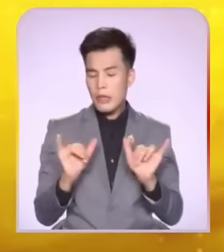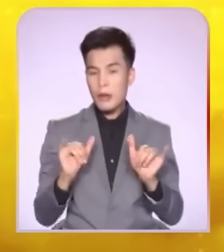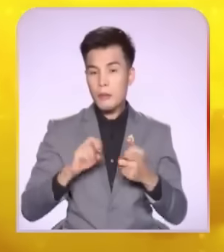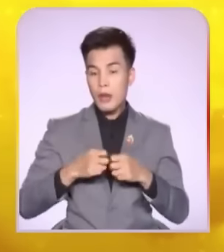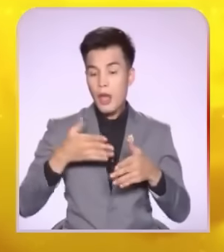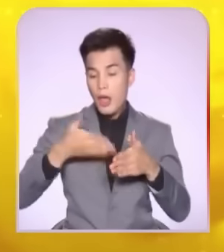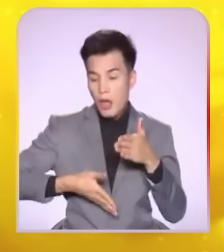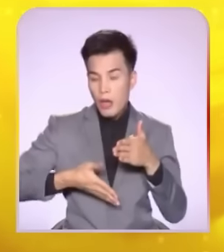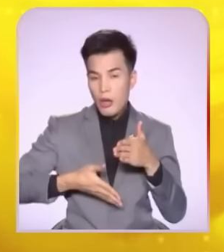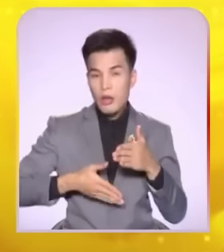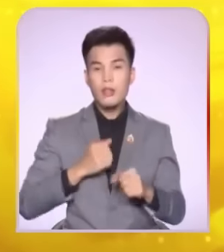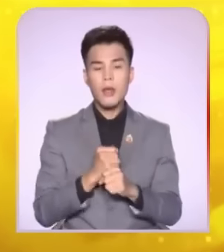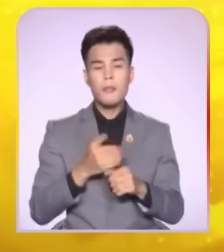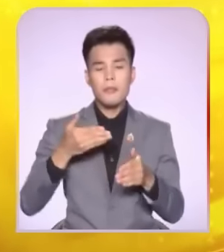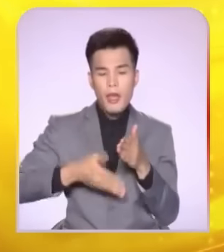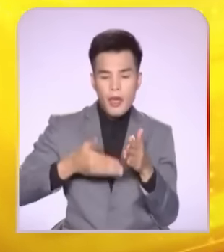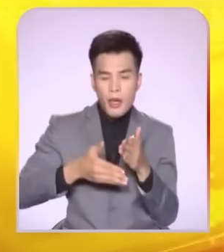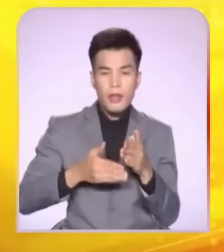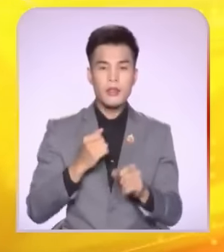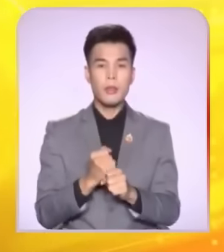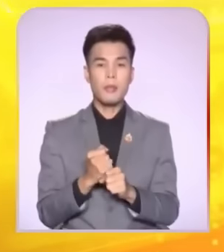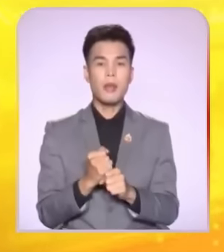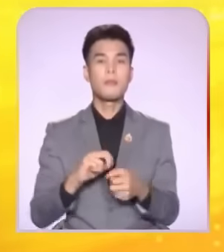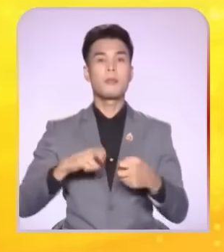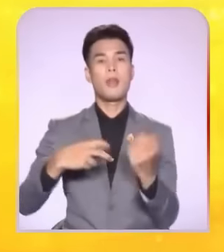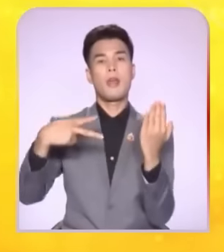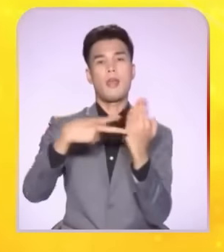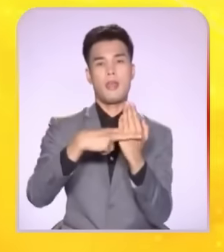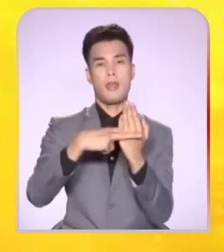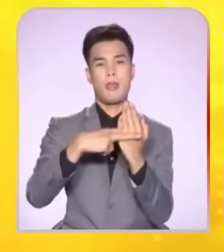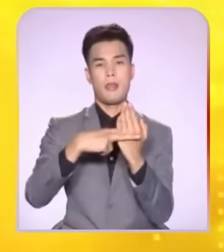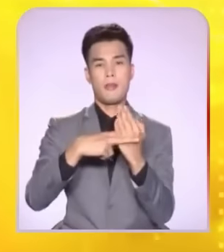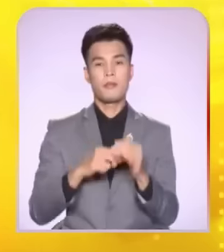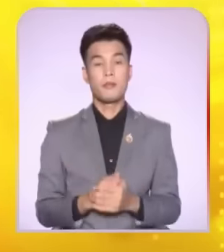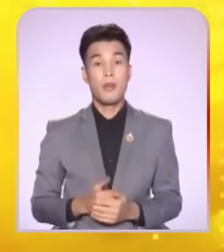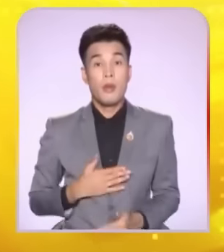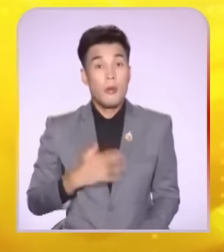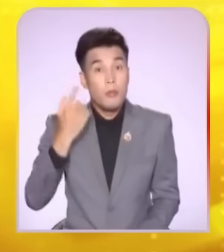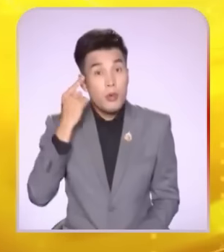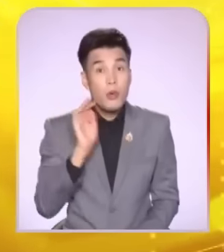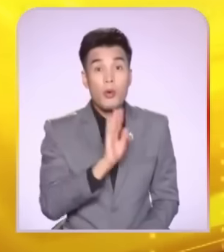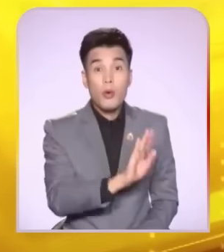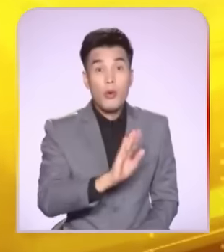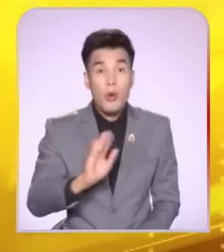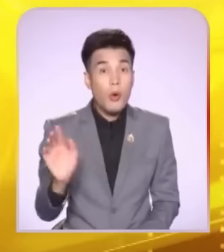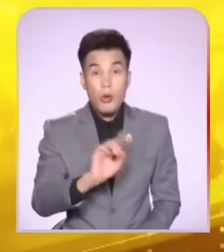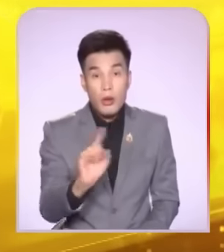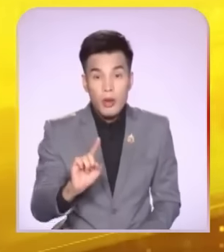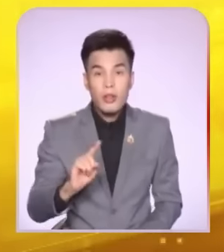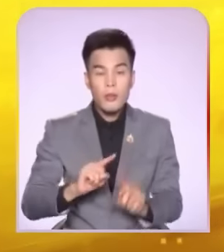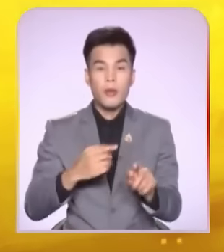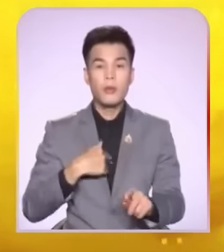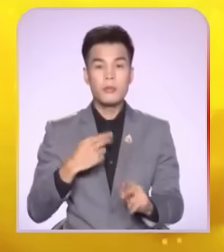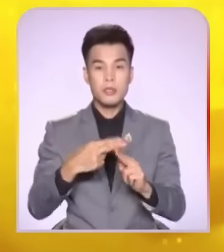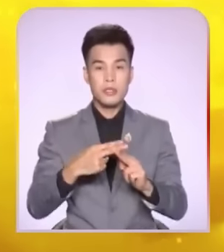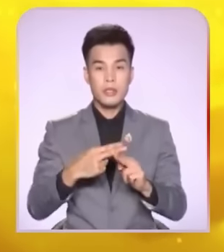ดทีนี้ดำเนินการไปแล้วอ้าวมาสะดุดการทำงานมันก็จะมีปัญหาขึ้นมาอีก เอาละผมไม่รู้ละพักนู้นพักนี้จะว่ายังไงแต่ผมส่ง